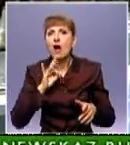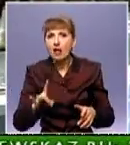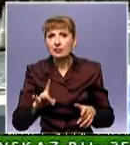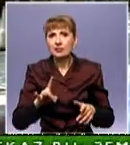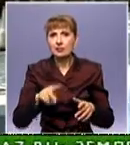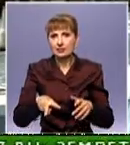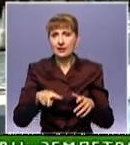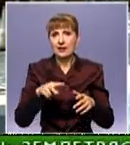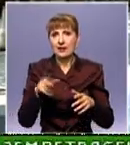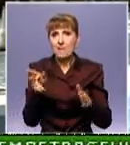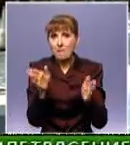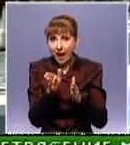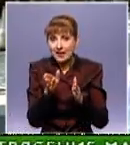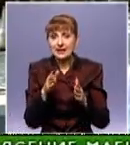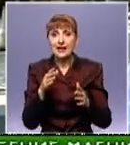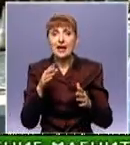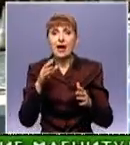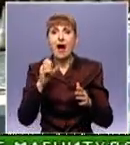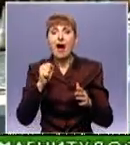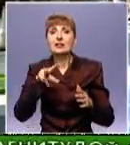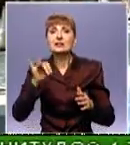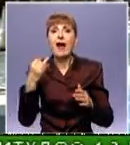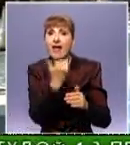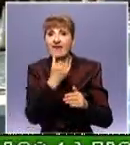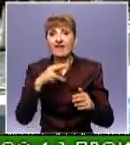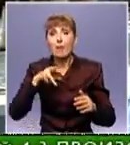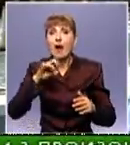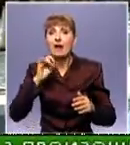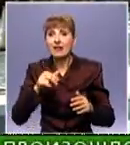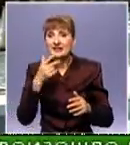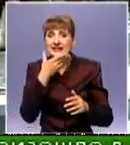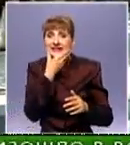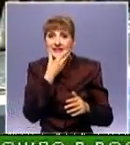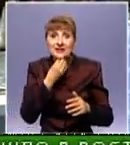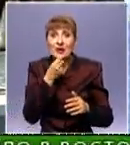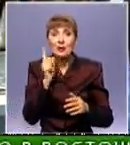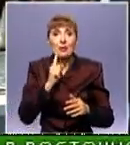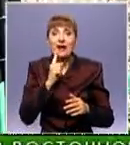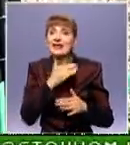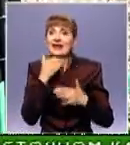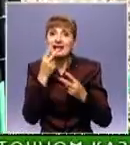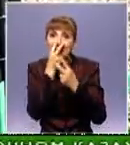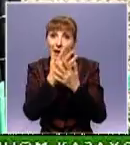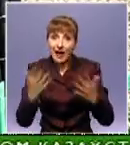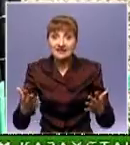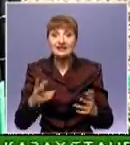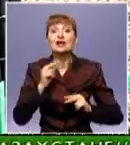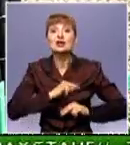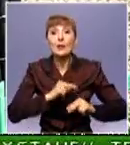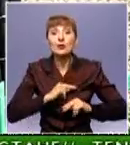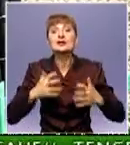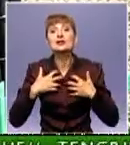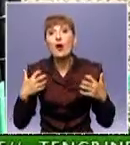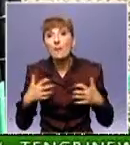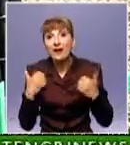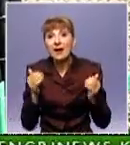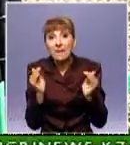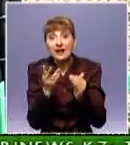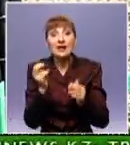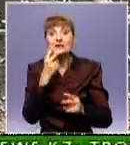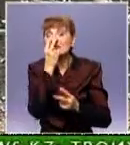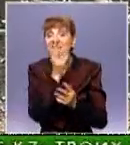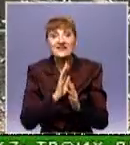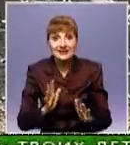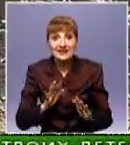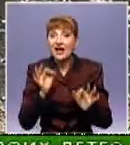последний маленький алтайский морал. Такой симпатичный, но его пока не хотят показывать. Даже работники зоопарка мороленка толком не